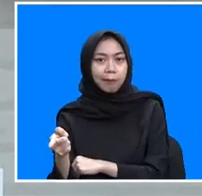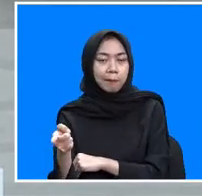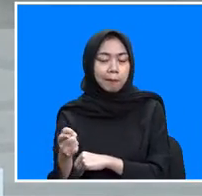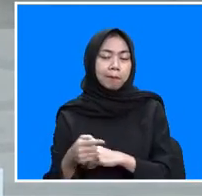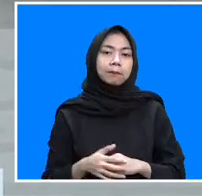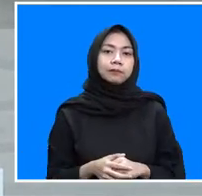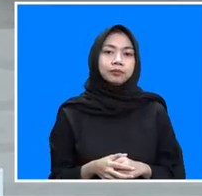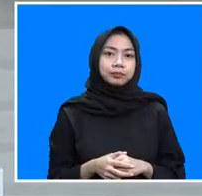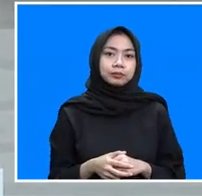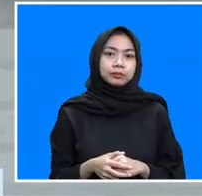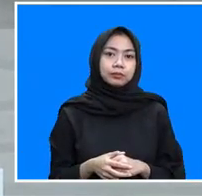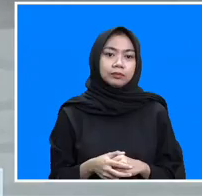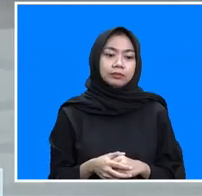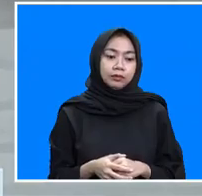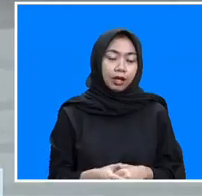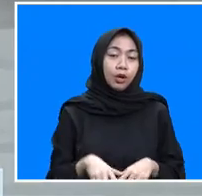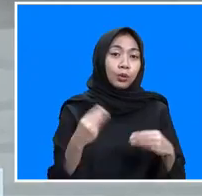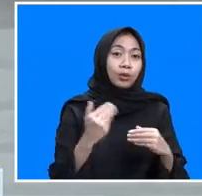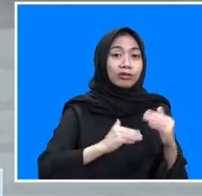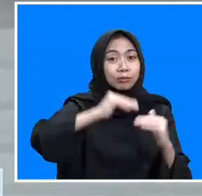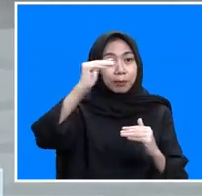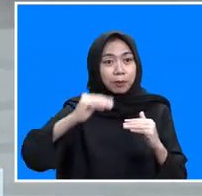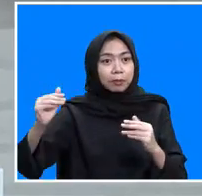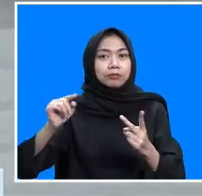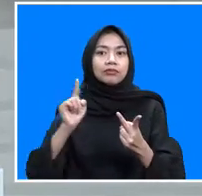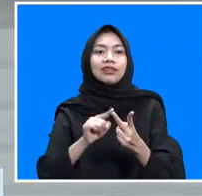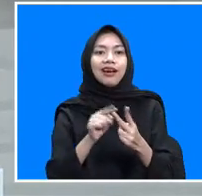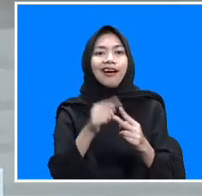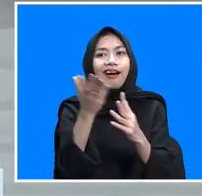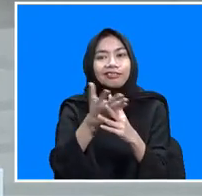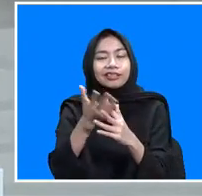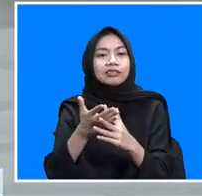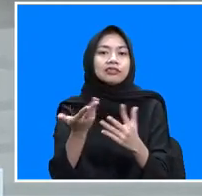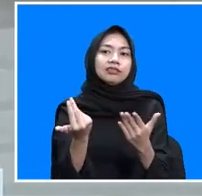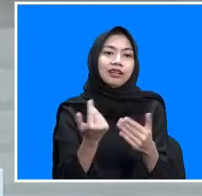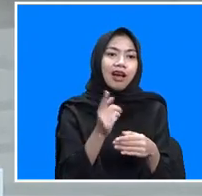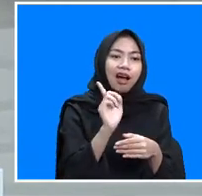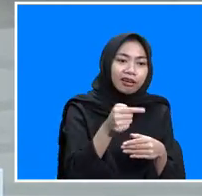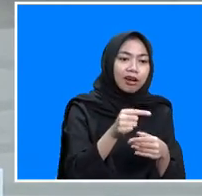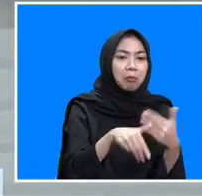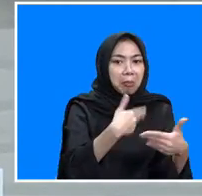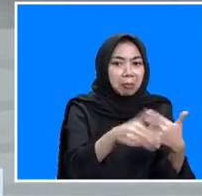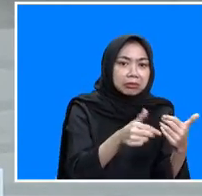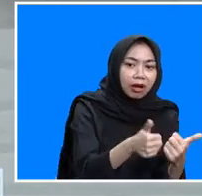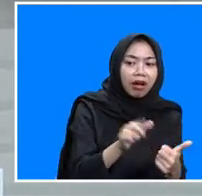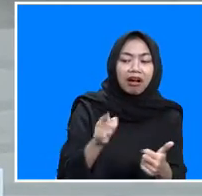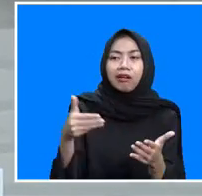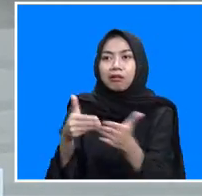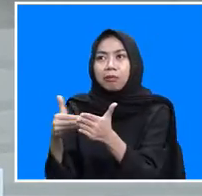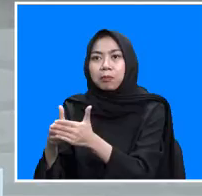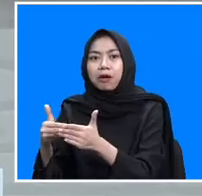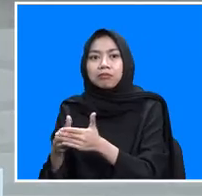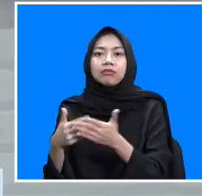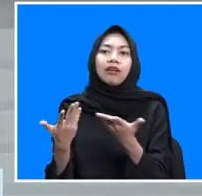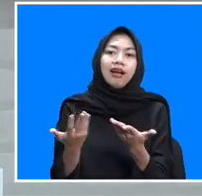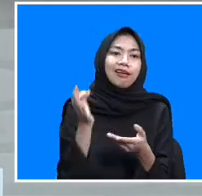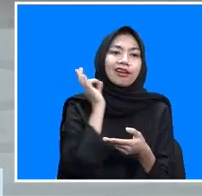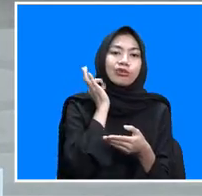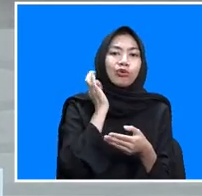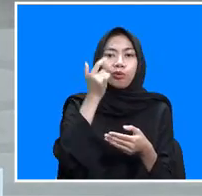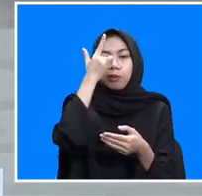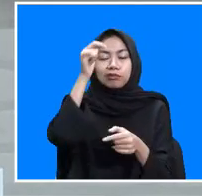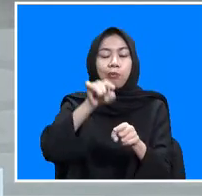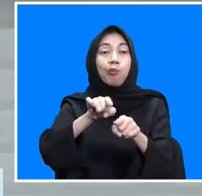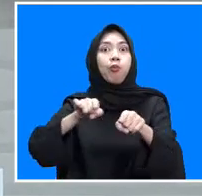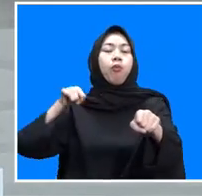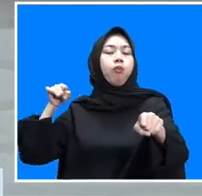itu kualitas, tapi juga akses untuk mendapatkannya. Sehingga resiko dari learning loss ini semakin tentunya semakin perlu untuk